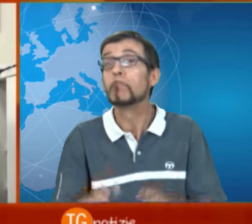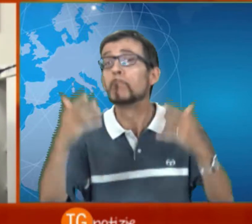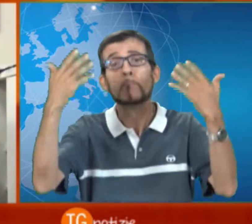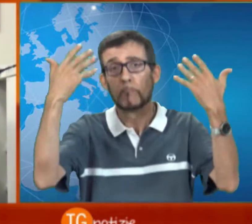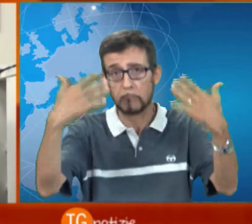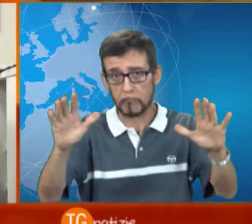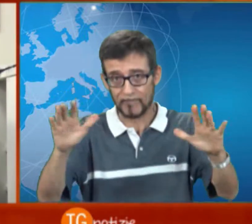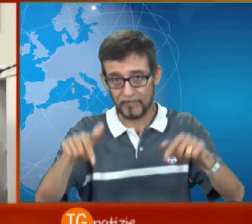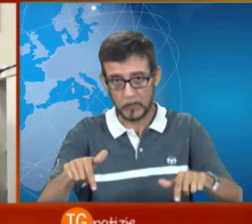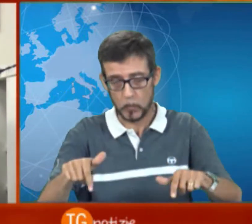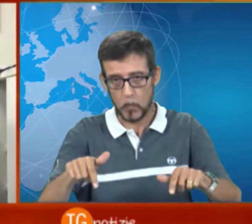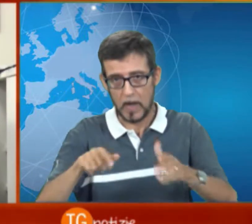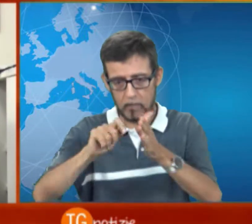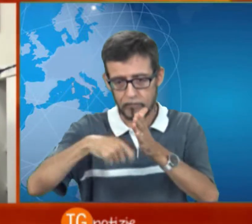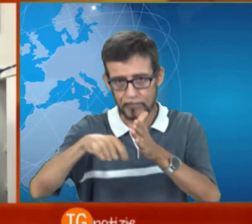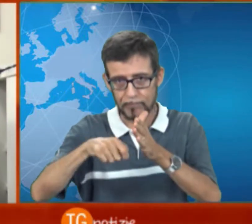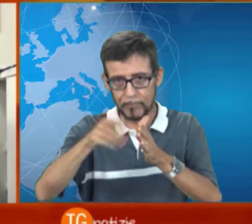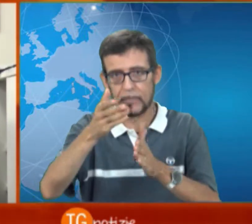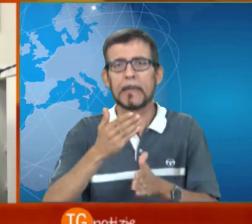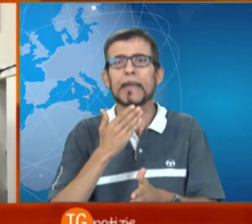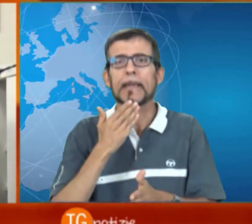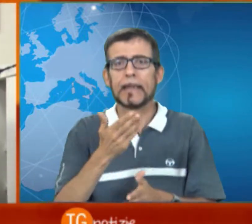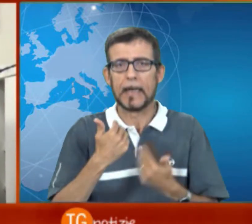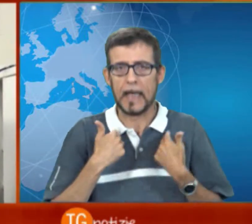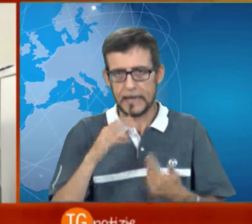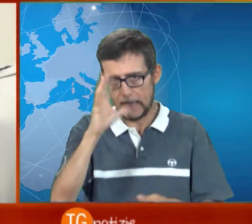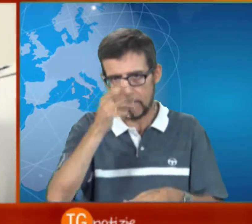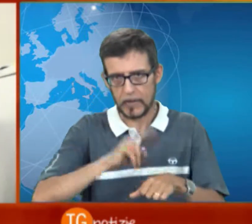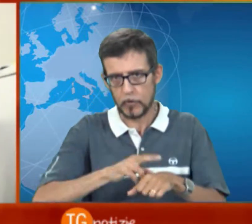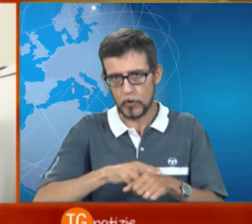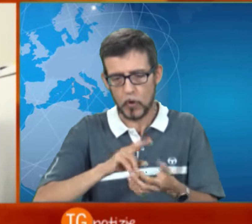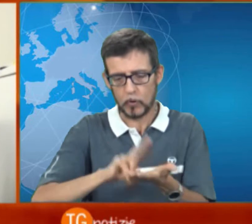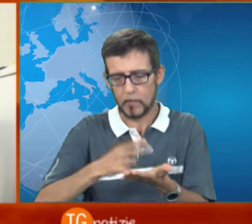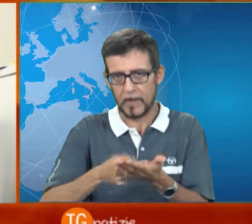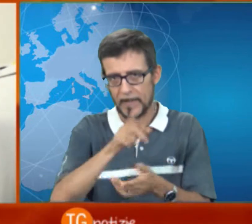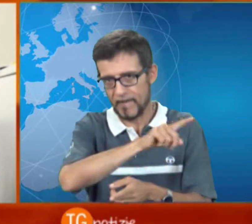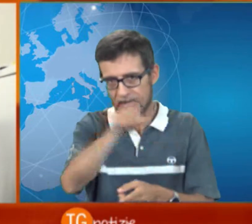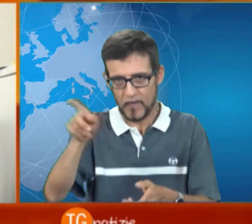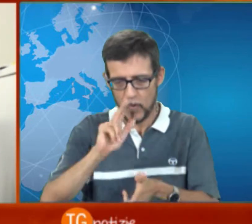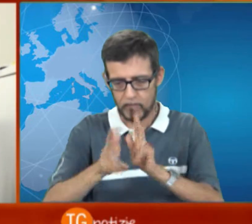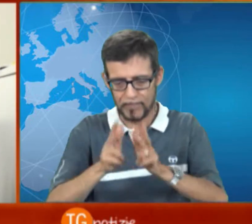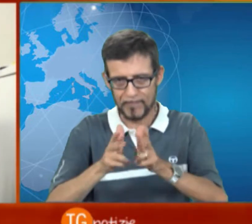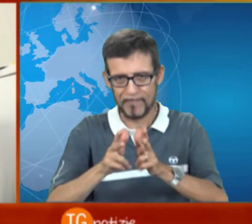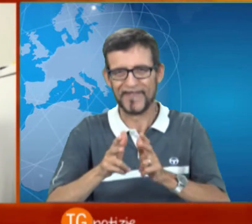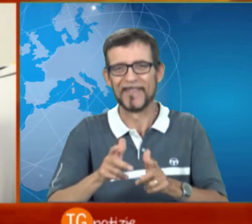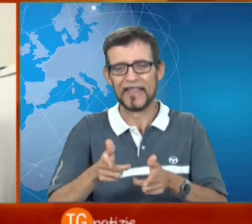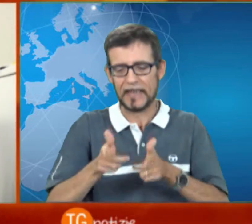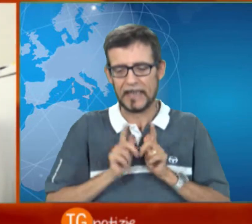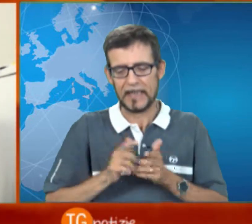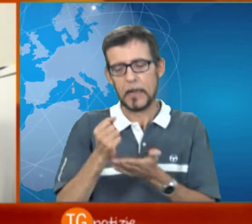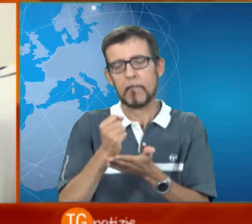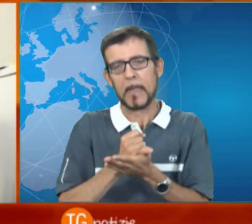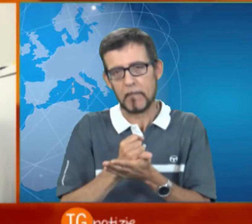Il nostro magazine termina qua, naturalmente un ringraziamento ad Alberto Cicotto per la traduzione che ci